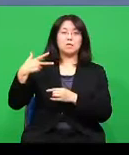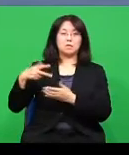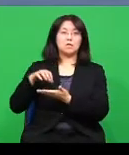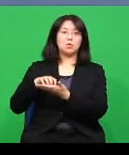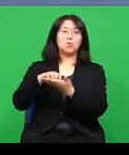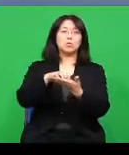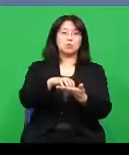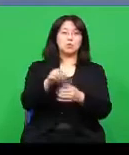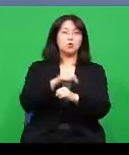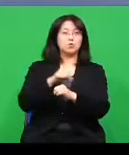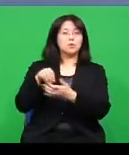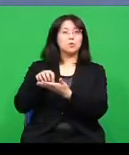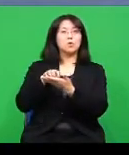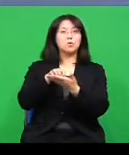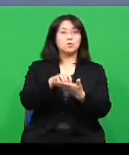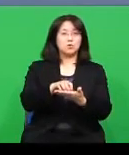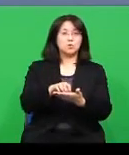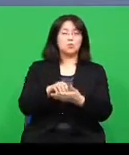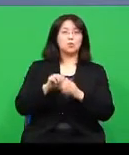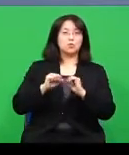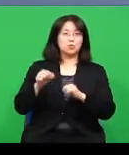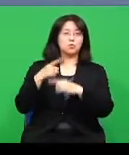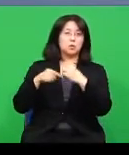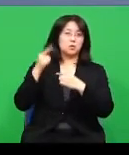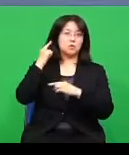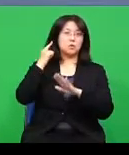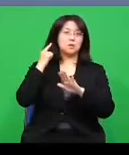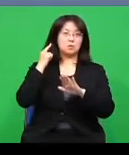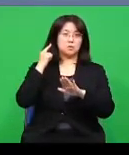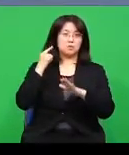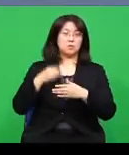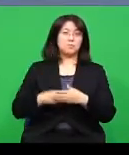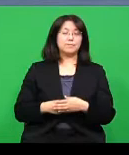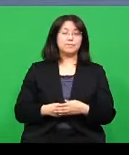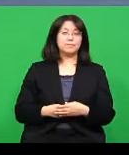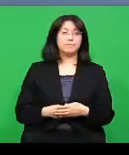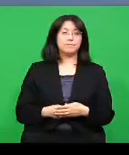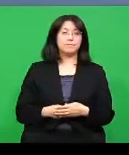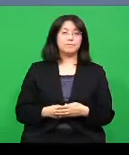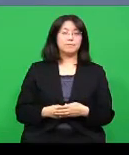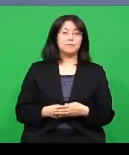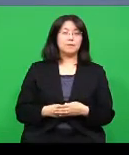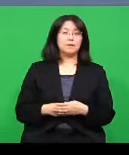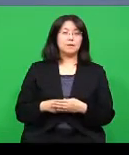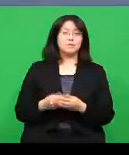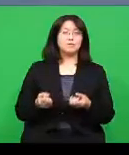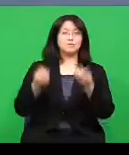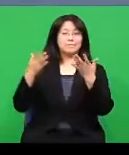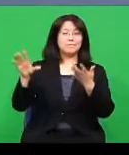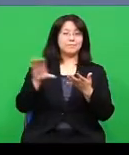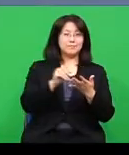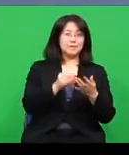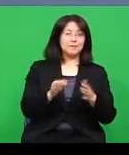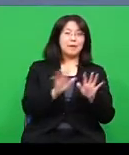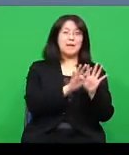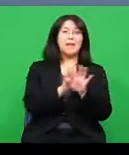は富山市表彰特別表彰というものをなさるというふうに伺っております。それ